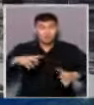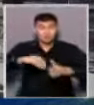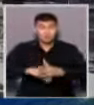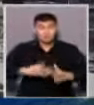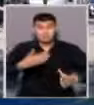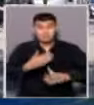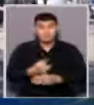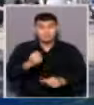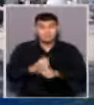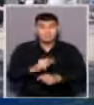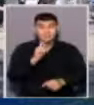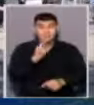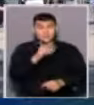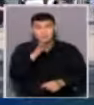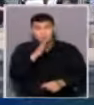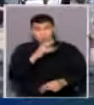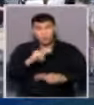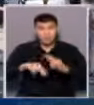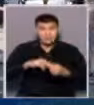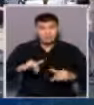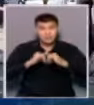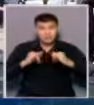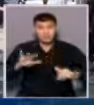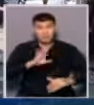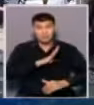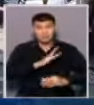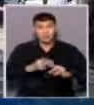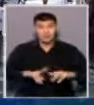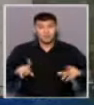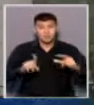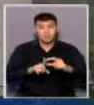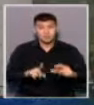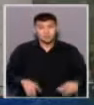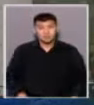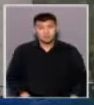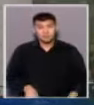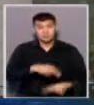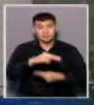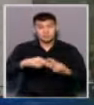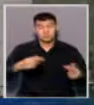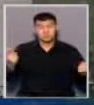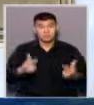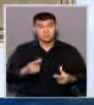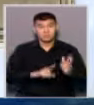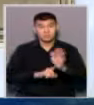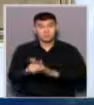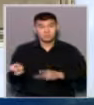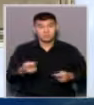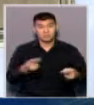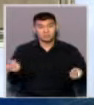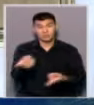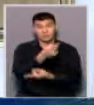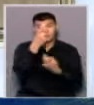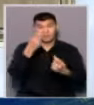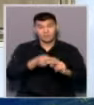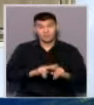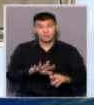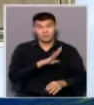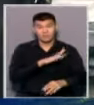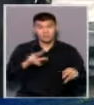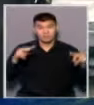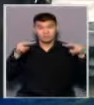жеңін қайырып қиын сәтте бизнесін дамыта білді. Сөзімізге құрылымдық статистика басқармасының мәліметі анық